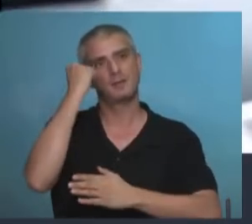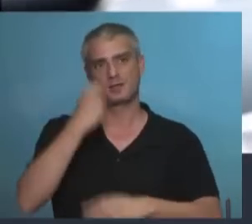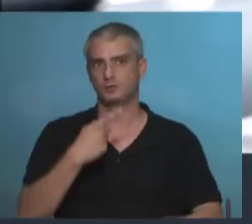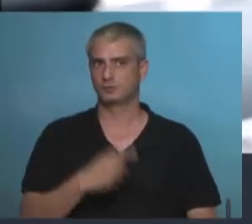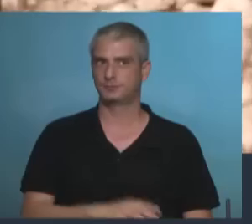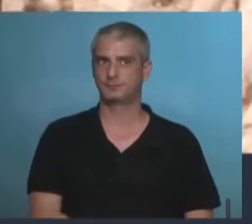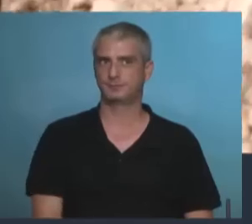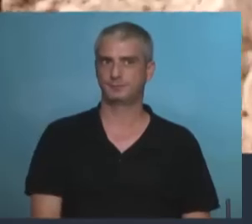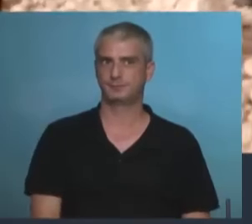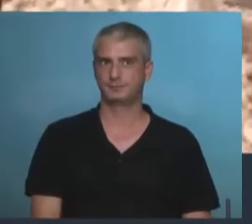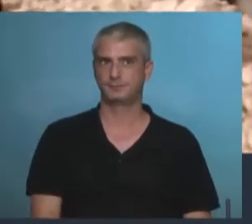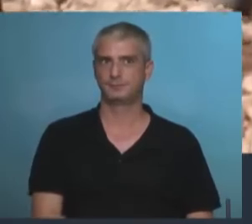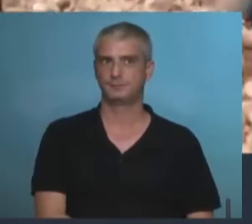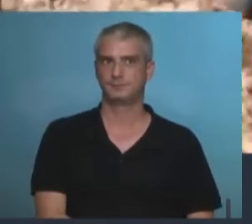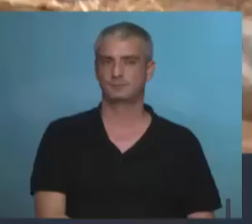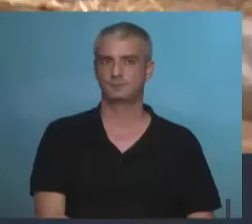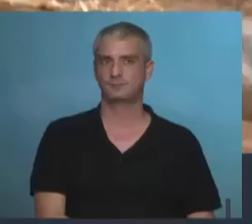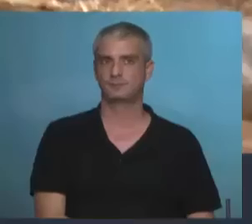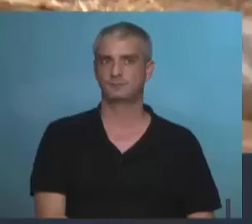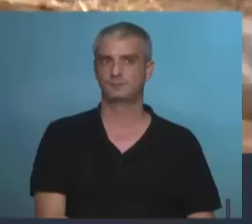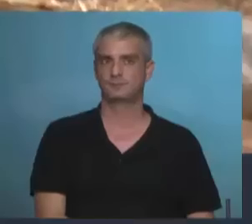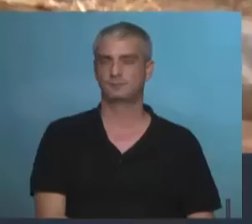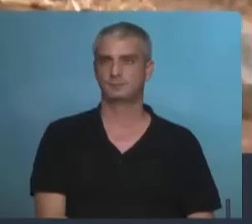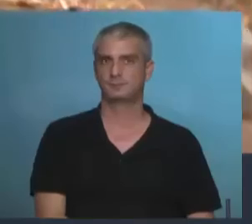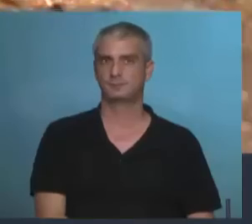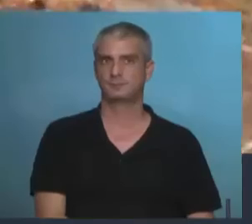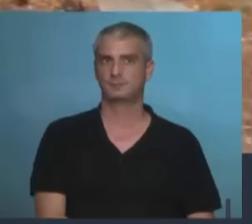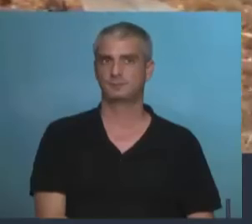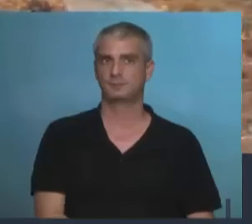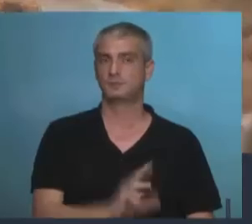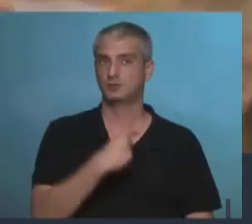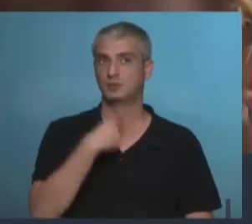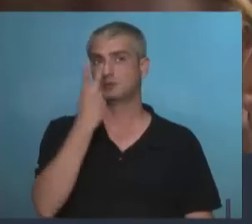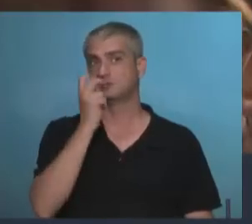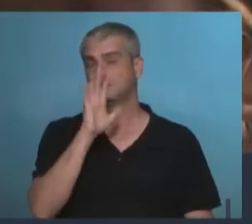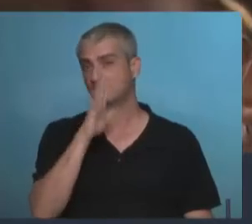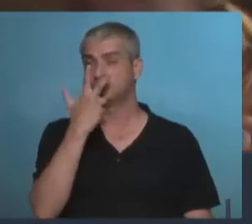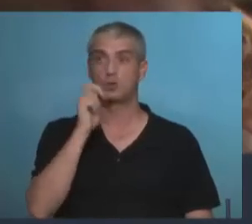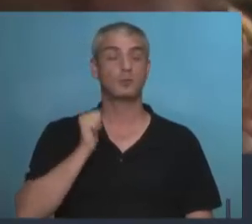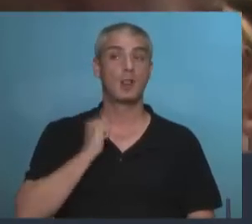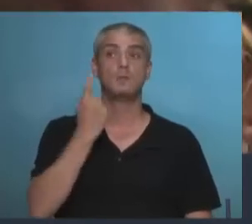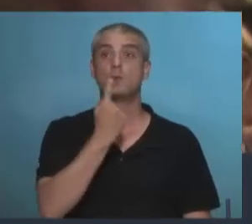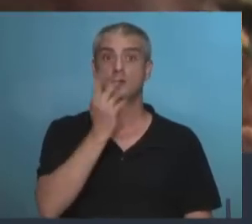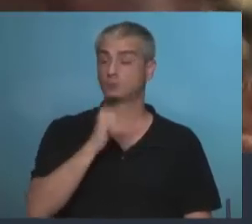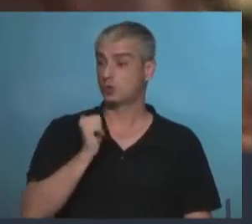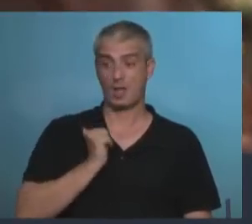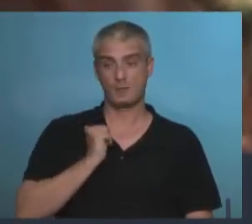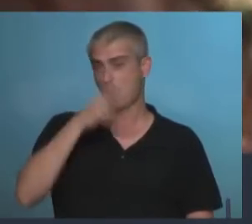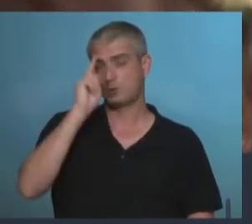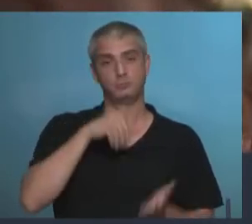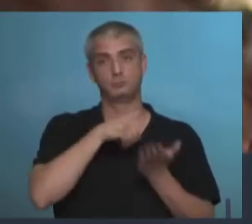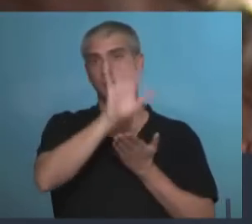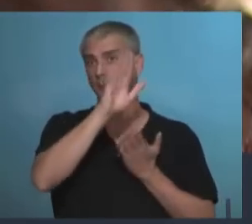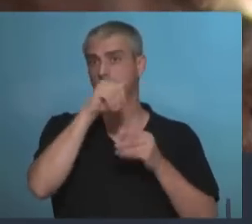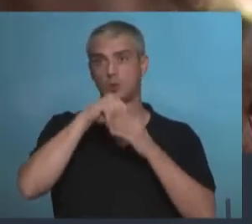קוד. יש לי בסביבות ה-25-30 חיילים שהם חיילים בודדים. יש חיילים שההורים שלהם לא מקבלים אותם בביתם